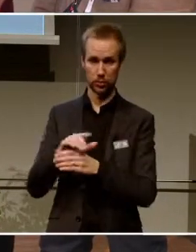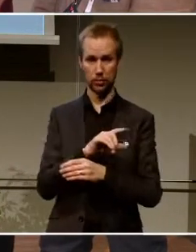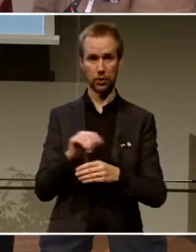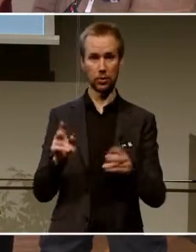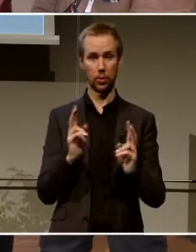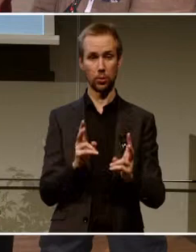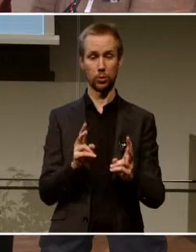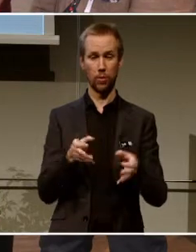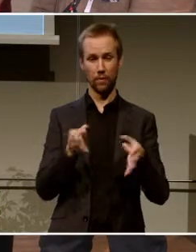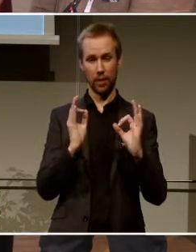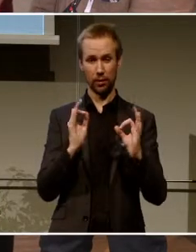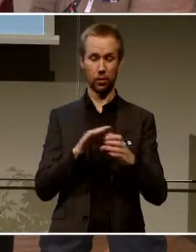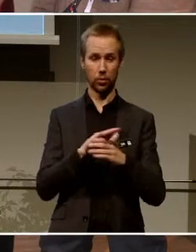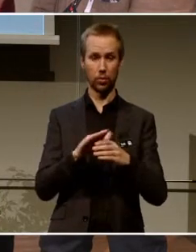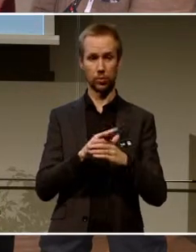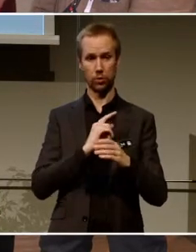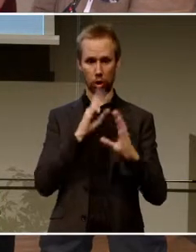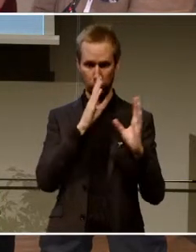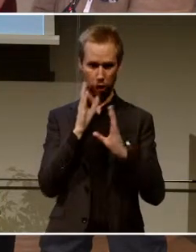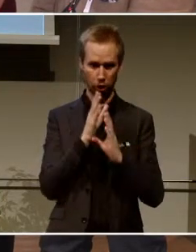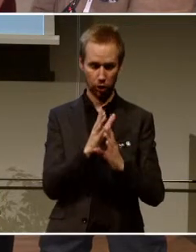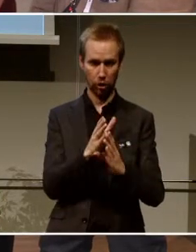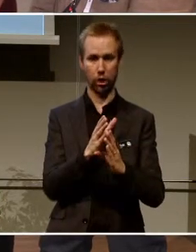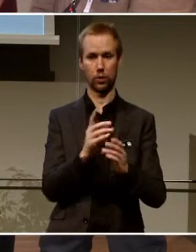det offentliga. Hur mycket påverkar det era verksamheter?